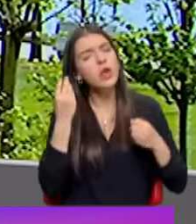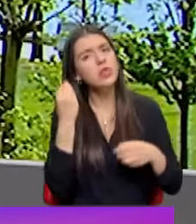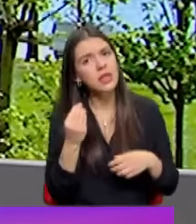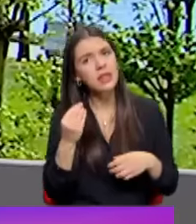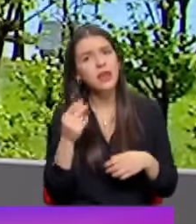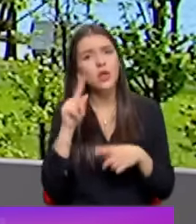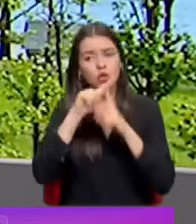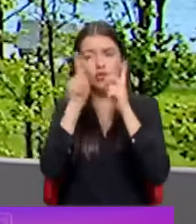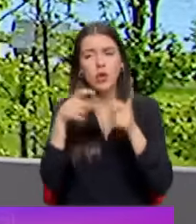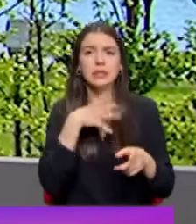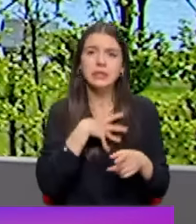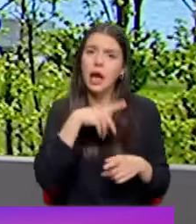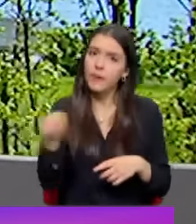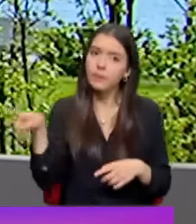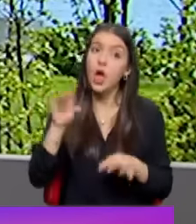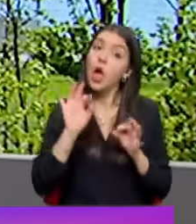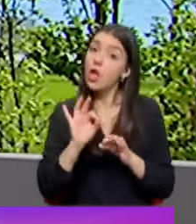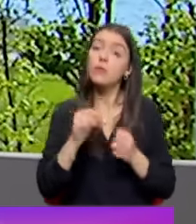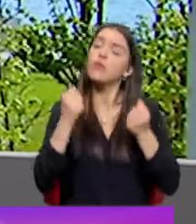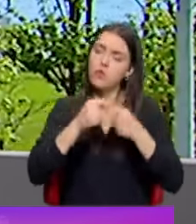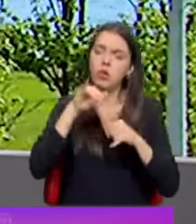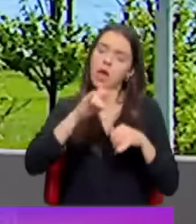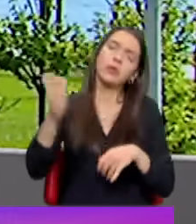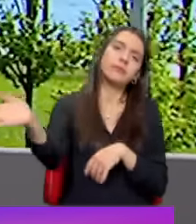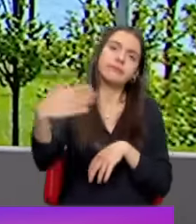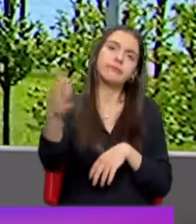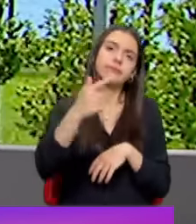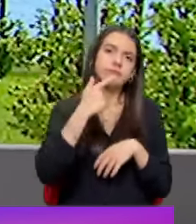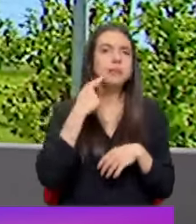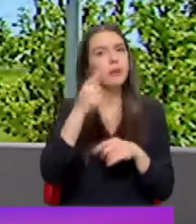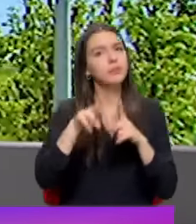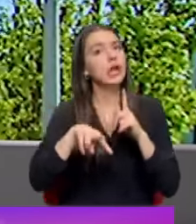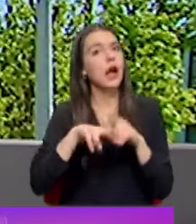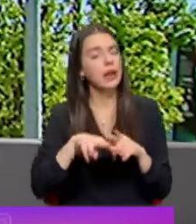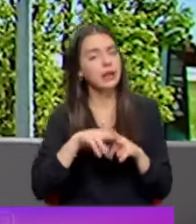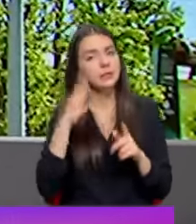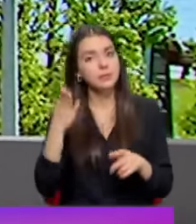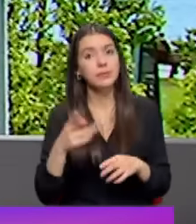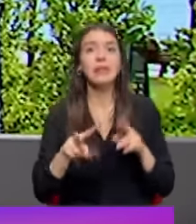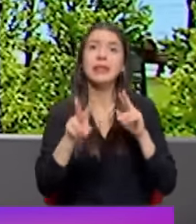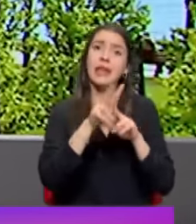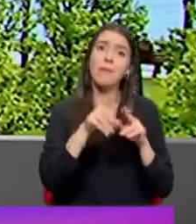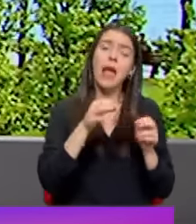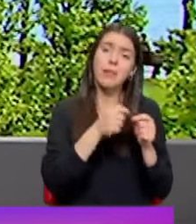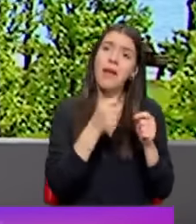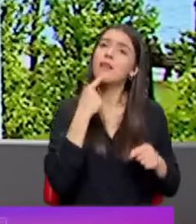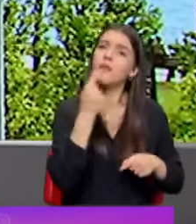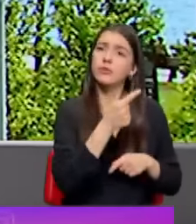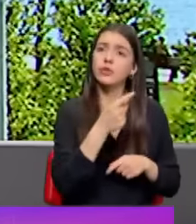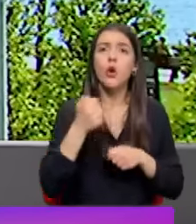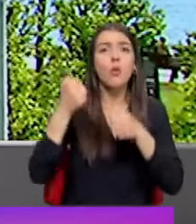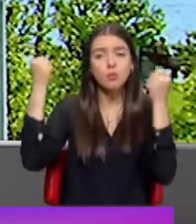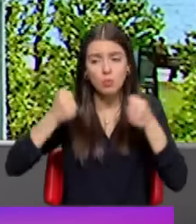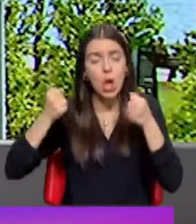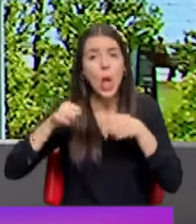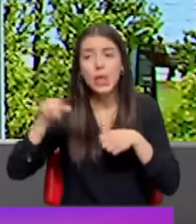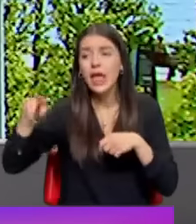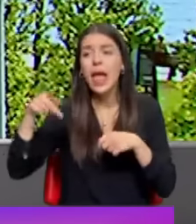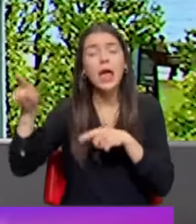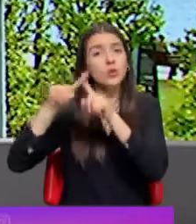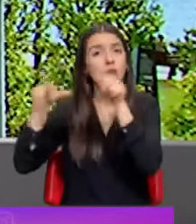esnaflar da gerekli yerleri boykot etsinler diyen Ali Ovalı da ekran başında. Kemal Bey de tam tersi, boykotu esnafa yapmayın, hükümete